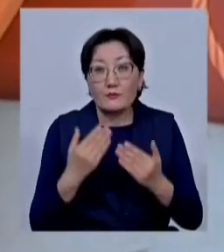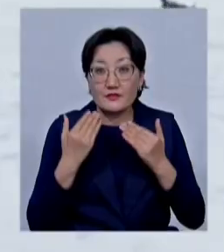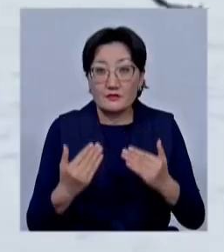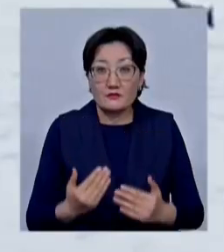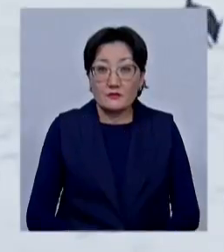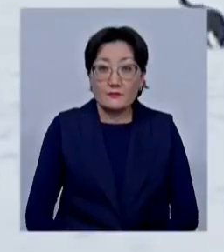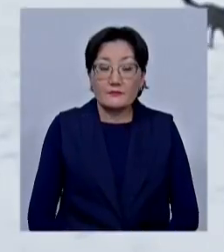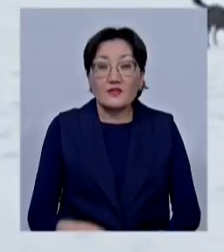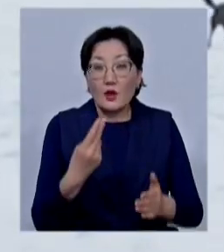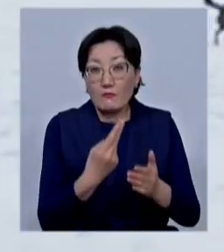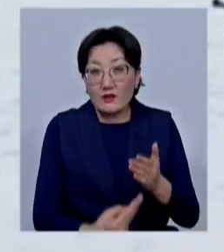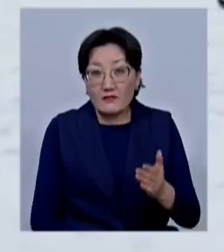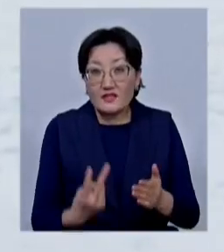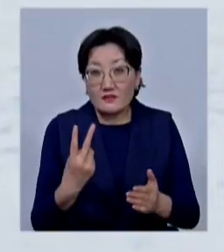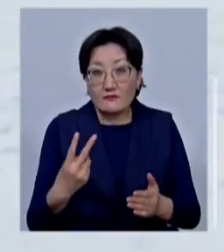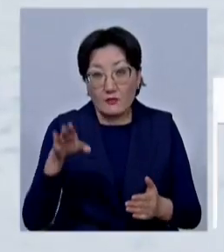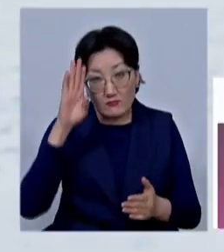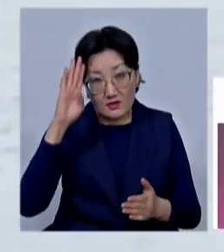последней. Провалились